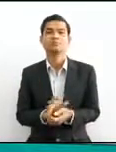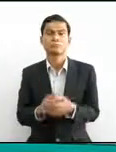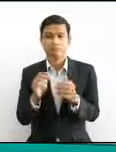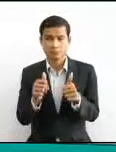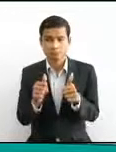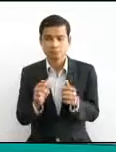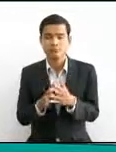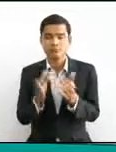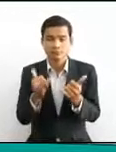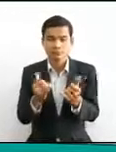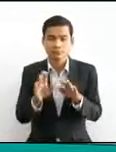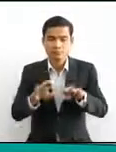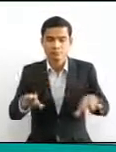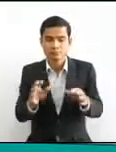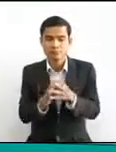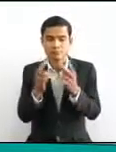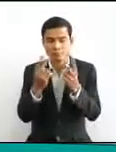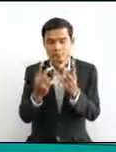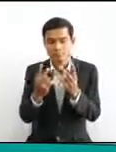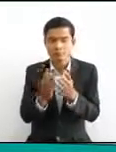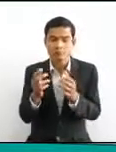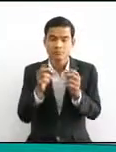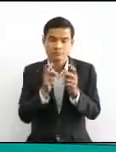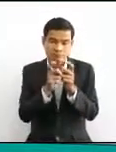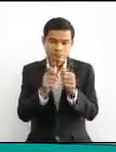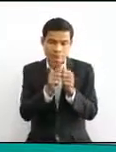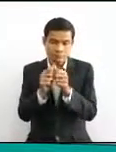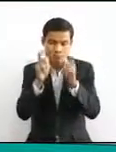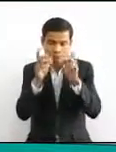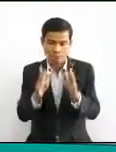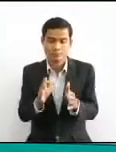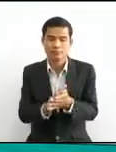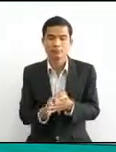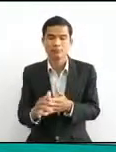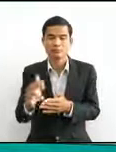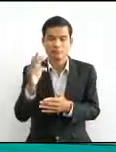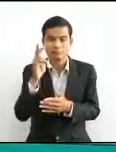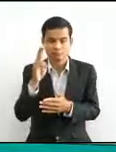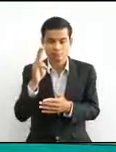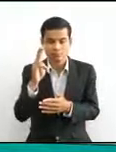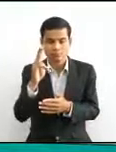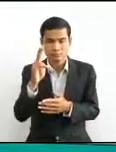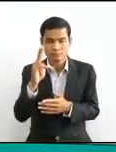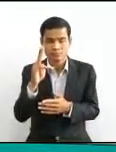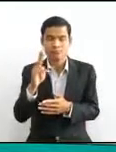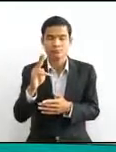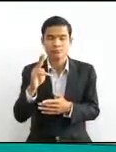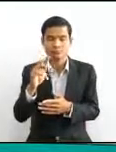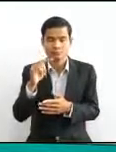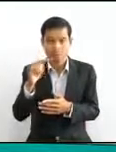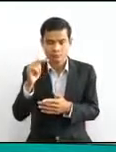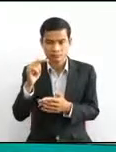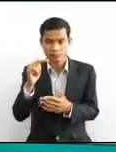cha lo na lấy con được ở khnía chăm tiền tuột chim muỗi nè kêu nè lo là ngỡ lòng